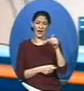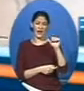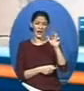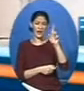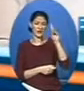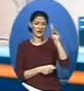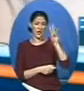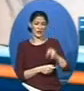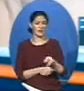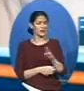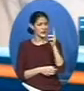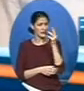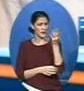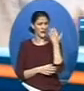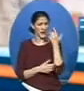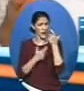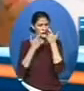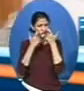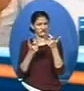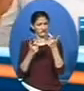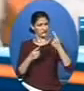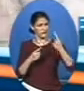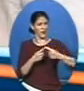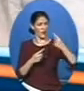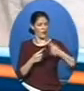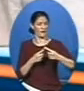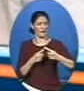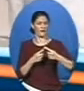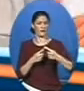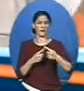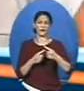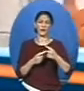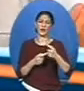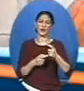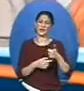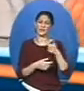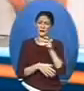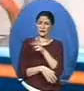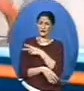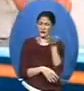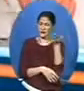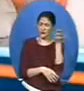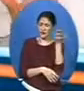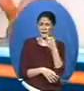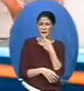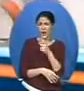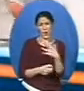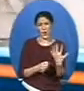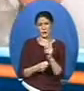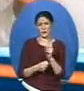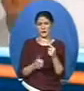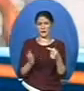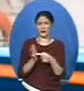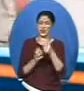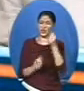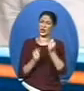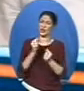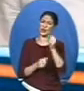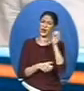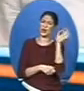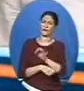לאכוף, ושר לביטחון פנים, השר אורנוביץ', אמר לו שלא מצליחים, אם בגלל הקושי שלא לפגוע בדתות, ולא התכוונו